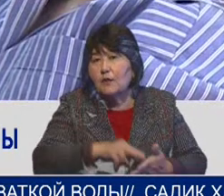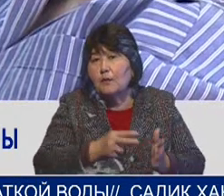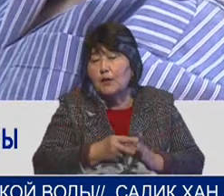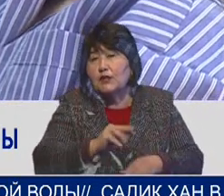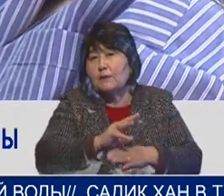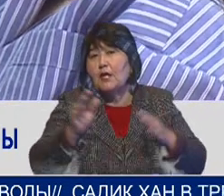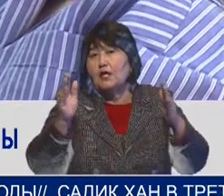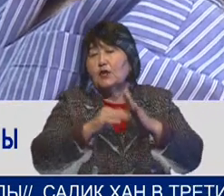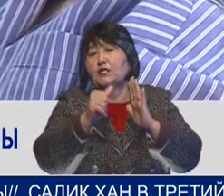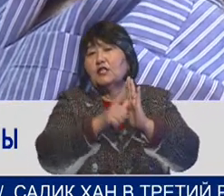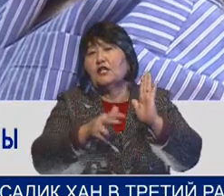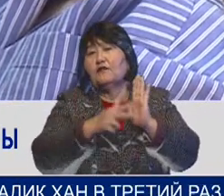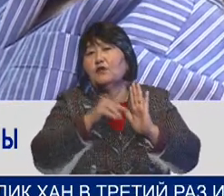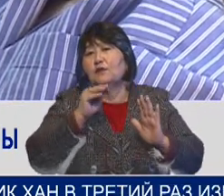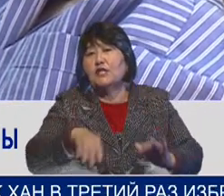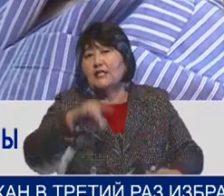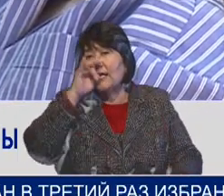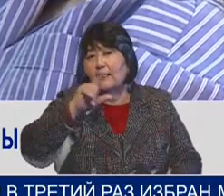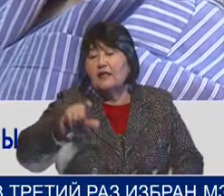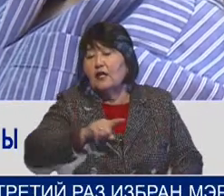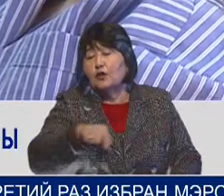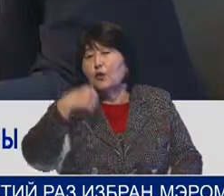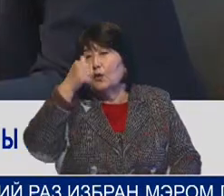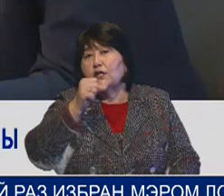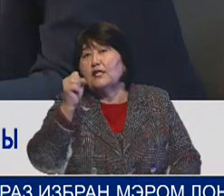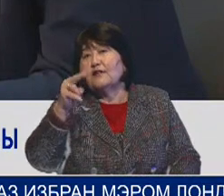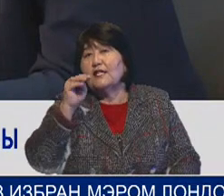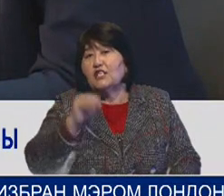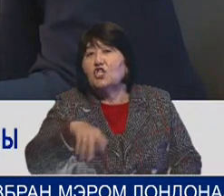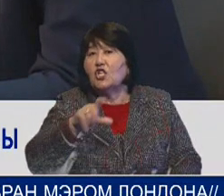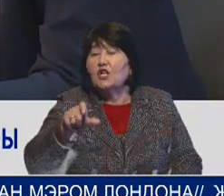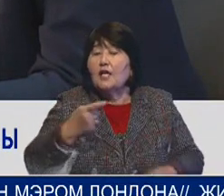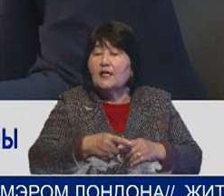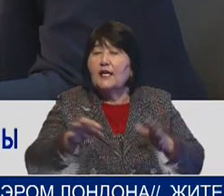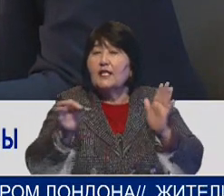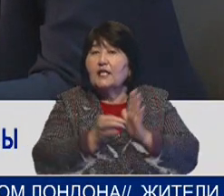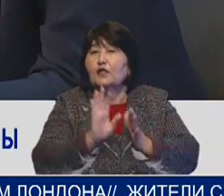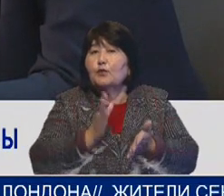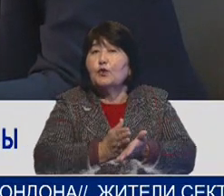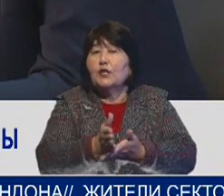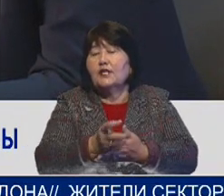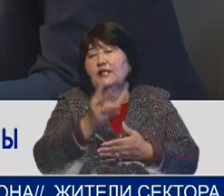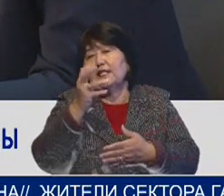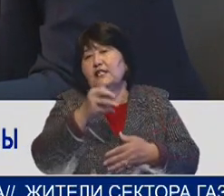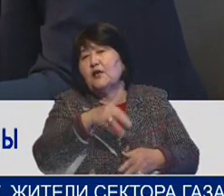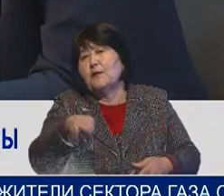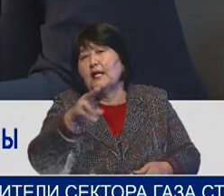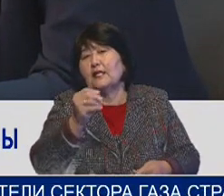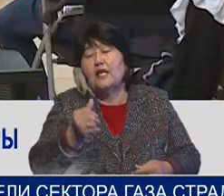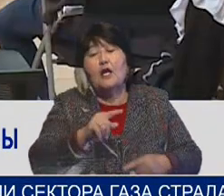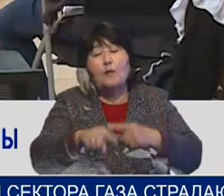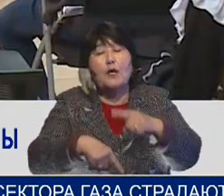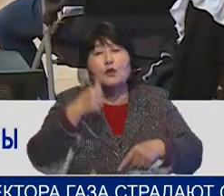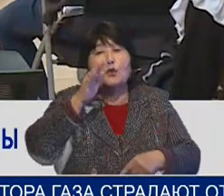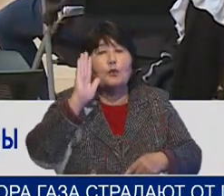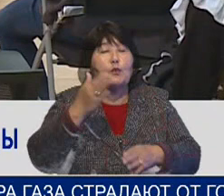обеспечить жильём 68.000 казахстанцев в текущем году 12.000 человек на эти цели будет направлено 300 млрд тенге последующие